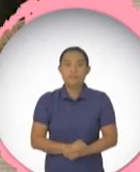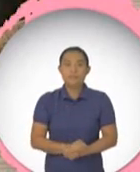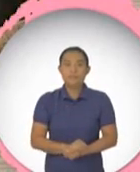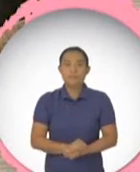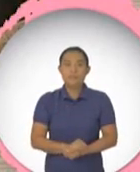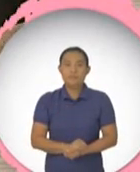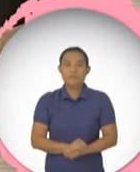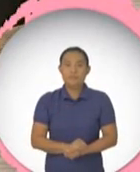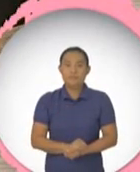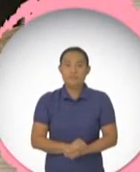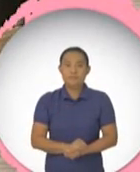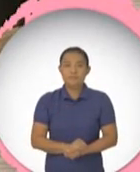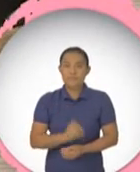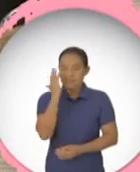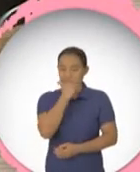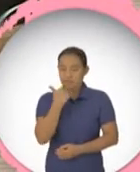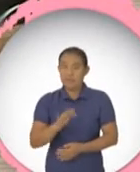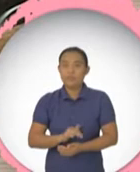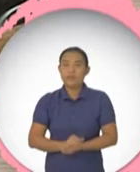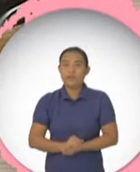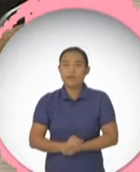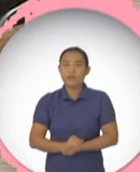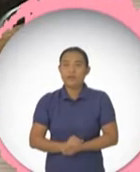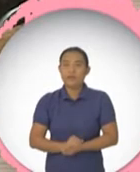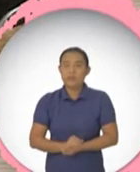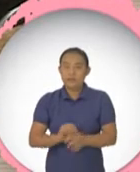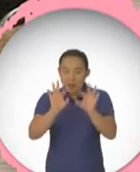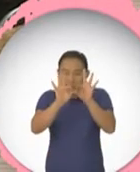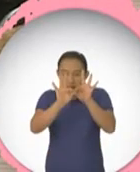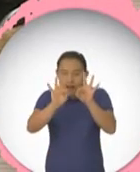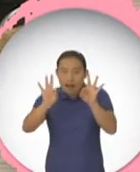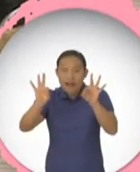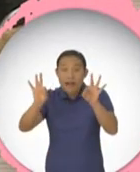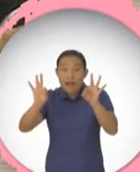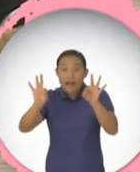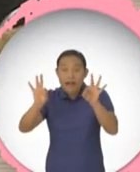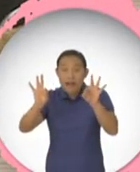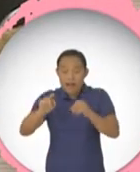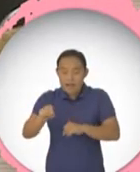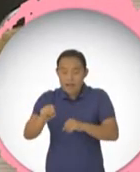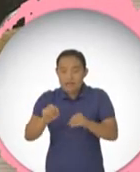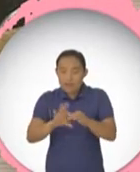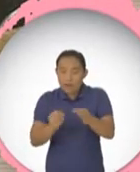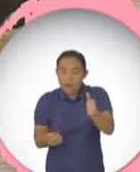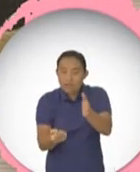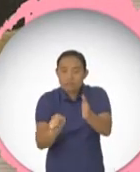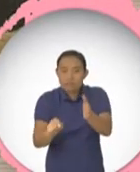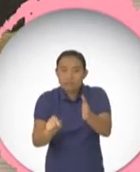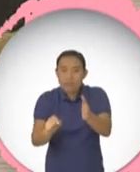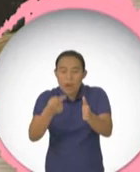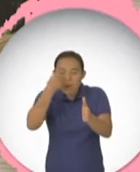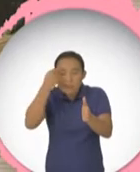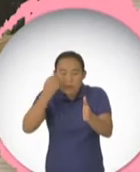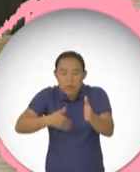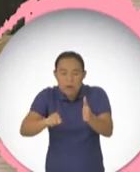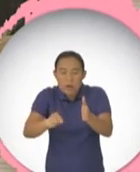ะขอบแป้งค่ะเดี๋ยวเราไปอบเนี่ยตรงขอบมันบางเกินไปมันก็อาจจะทำให้ขนมที่ได้อะค่ะไหม้ซะก่อน